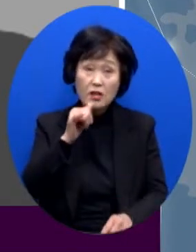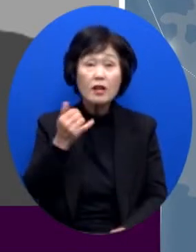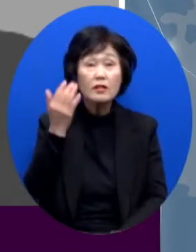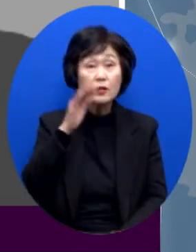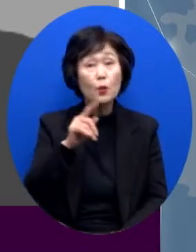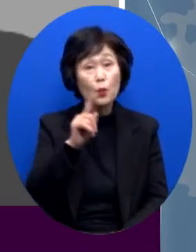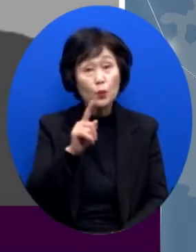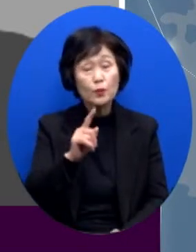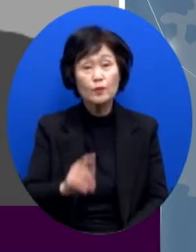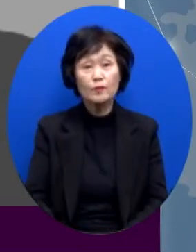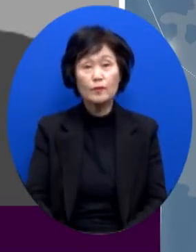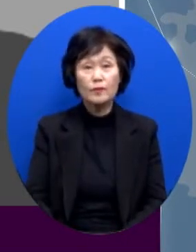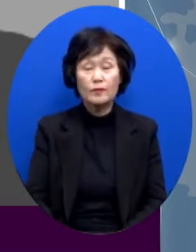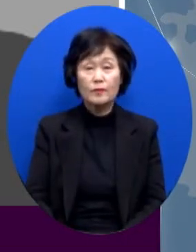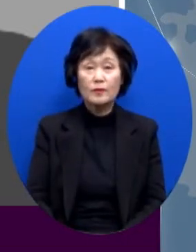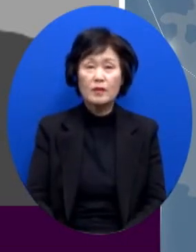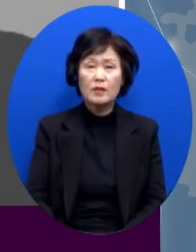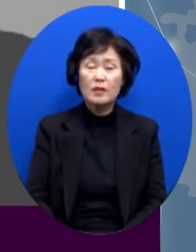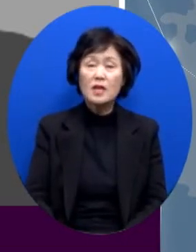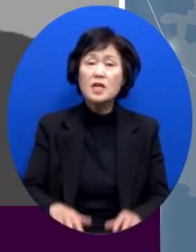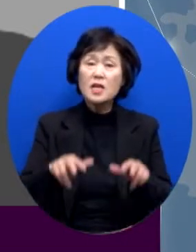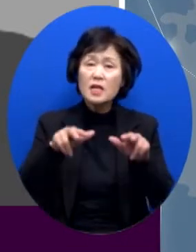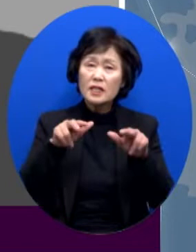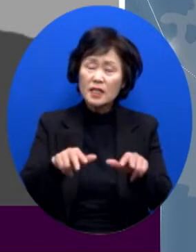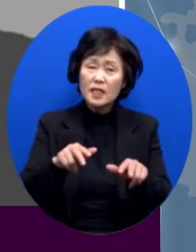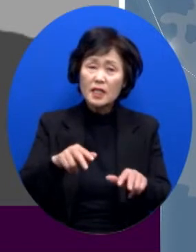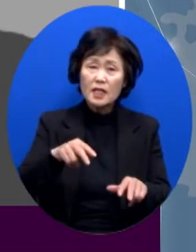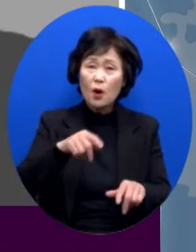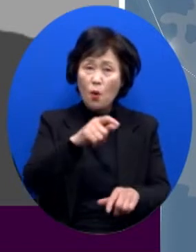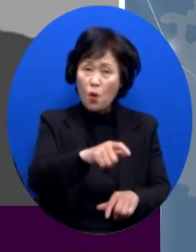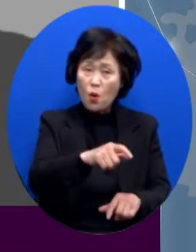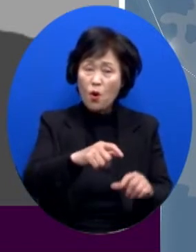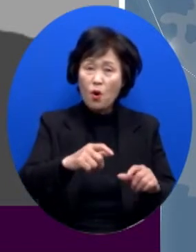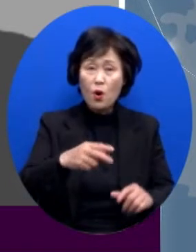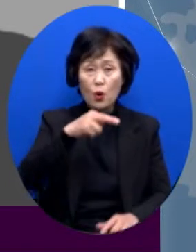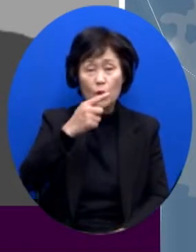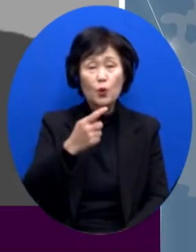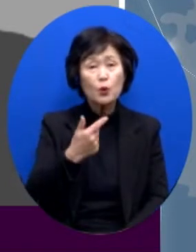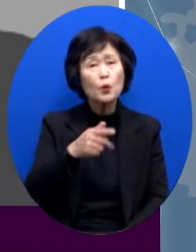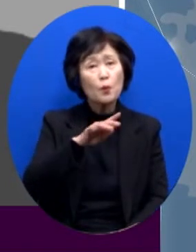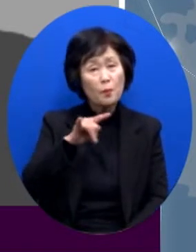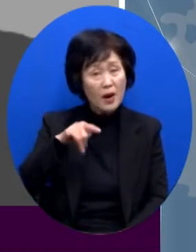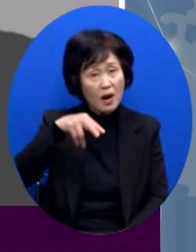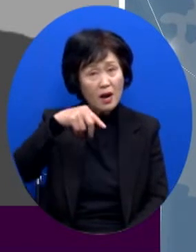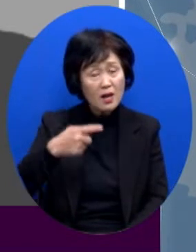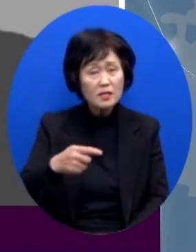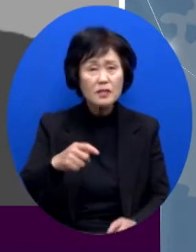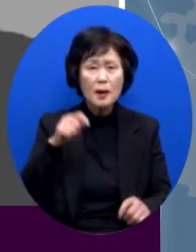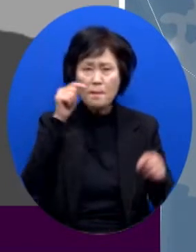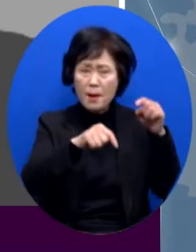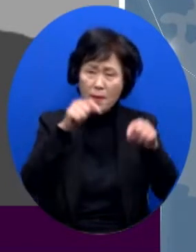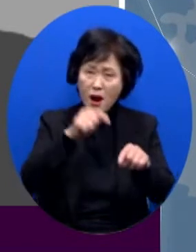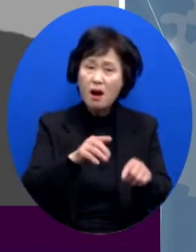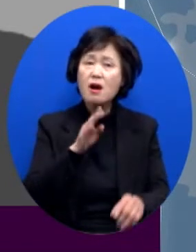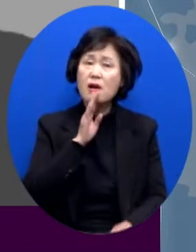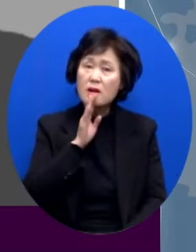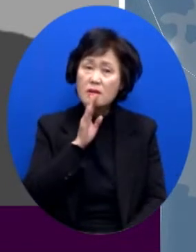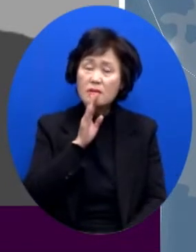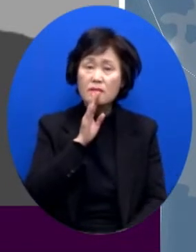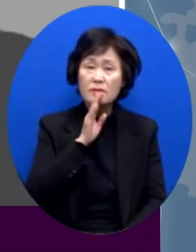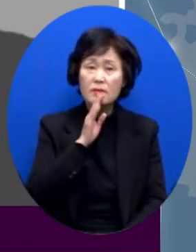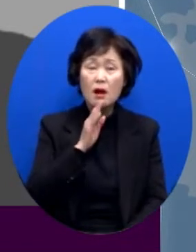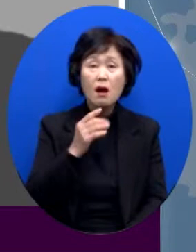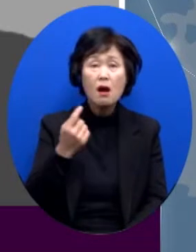안에 지금 토마스 진하게 지금 토크 있는건 사실 구요 어저께 그 지역에 살고 계시는